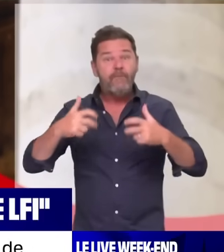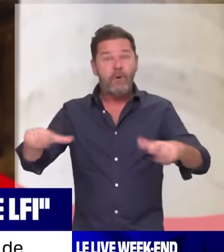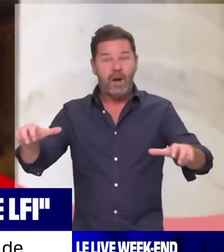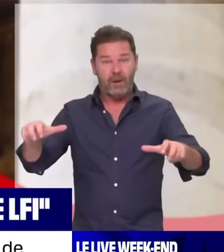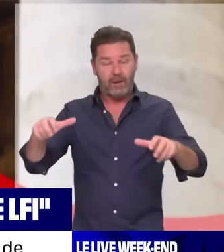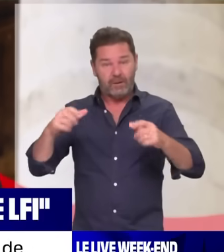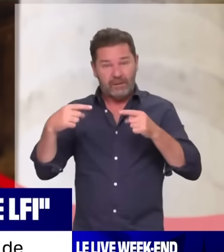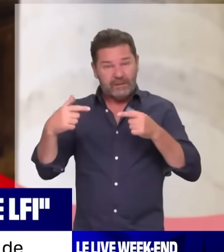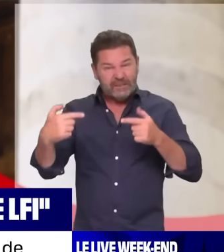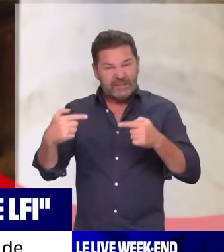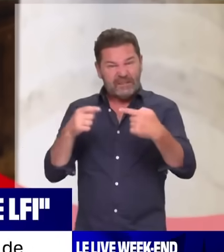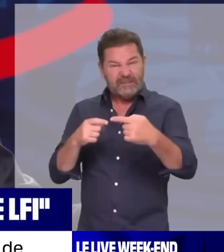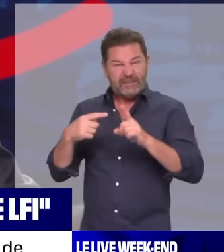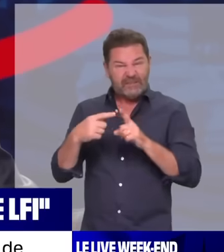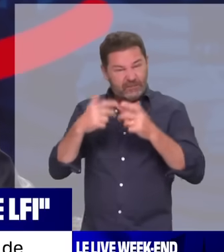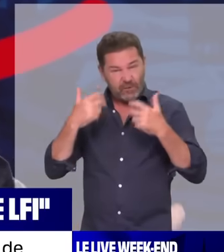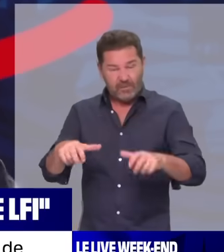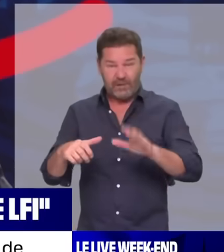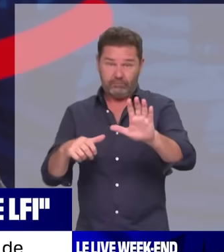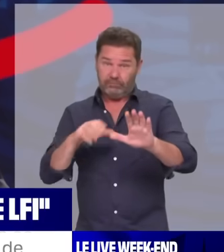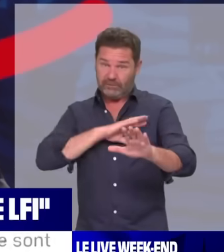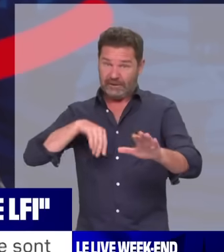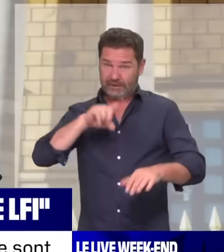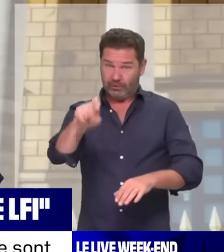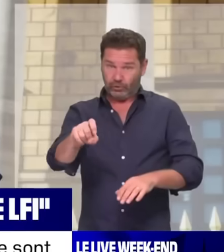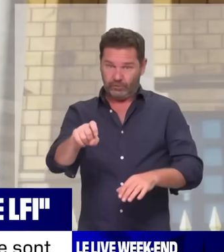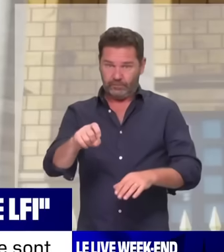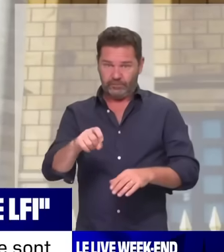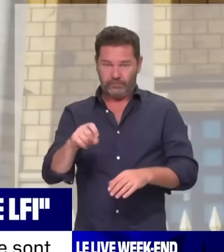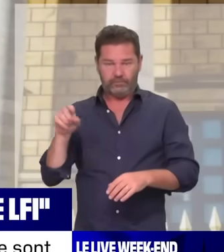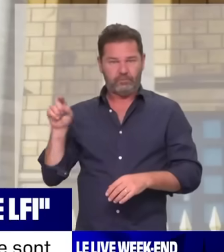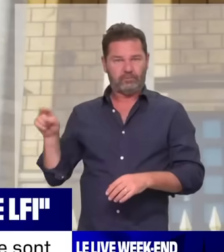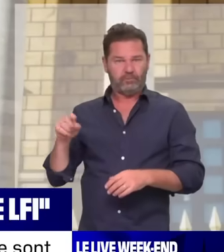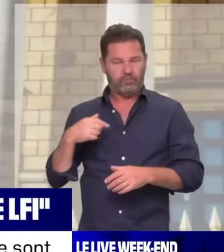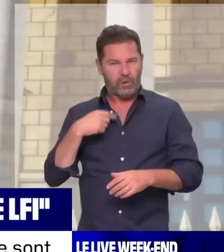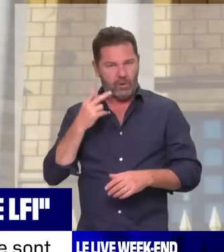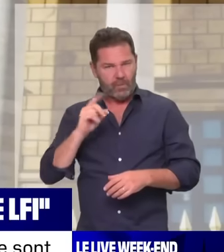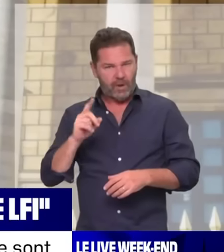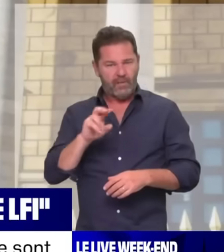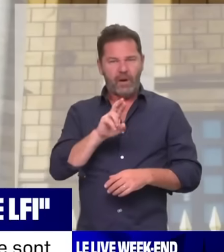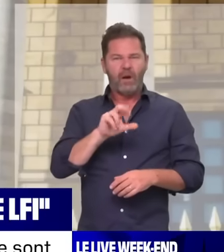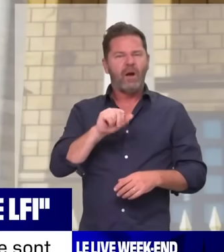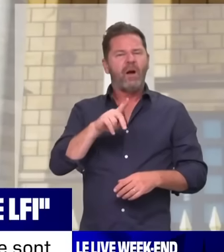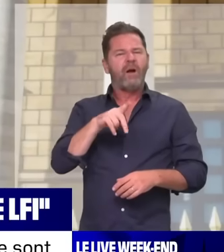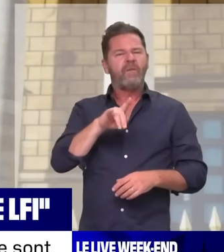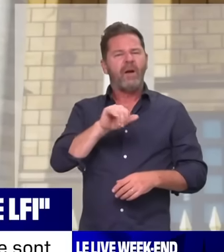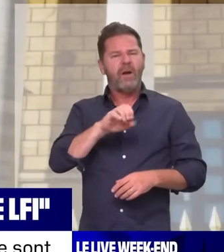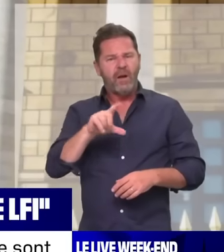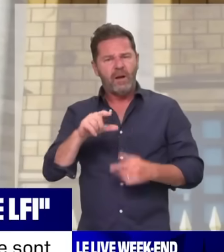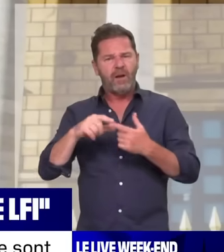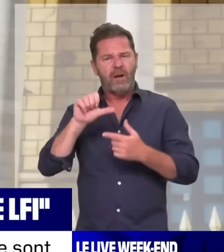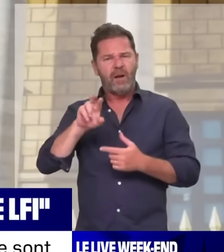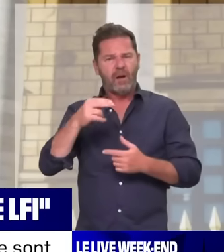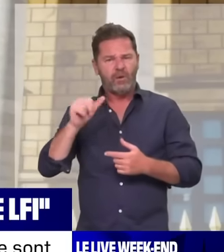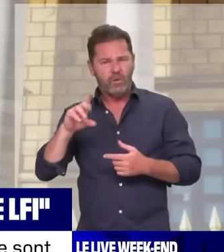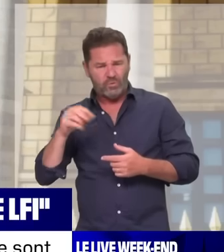battre et que le nousveau frpul dernière question d'Anne je je comprends pas en fait sur Raphaël Arnaud je comprends pas parce que je vous je connais depuis longtemps manri